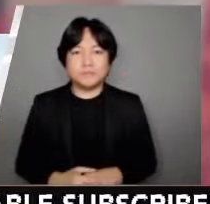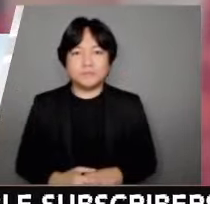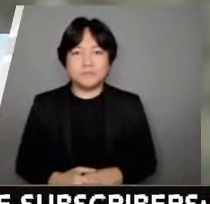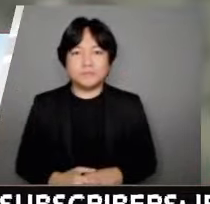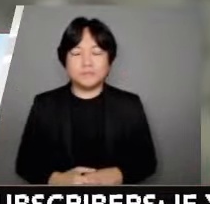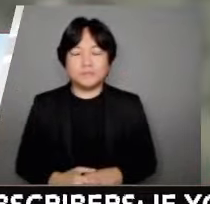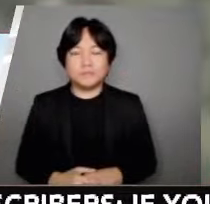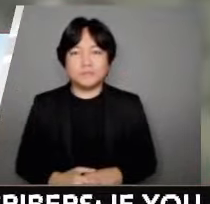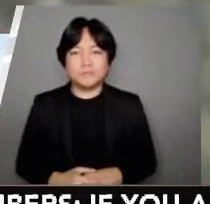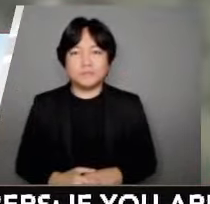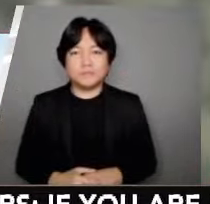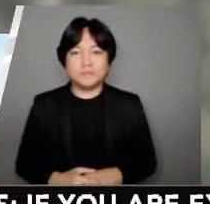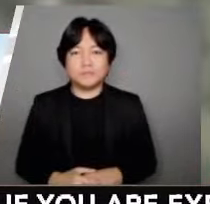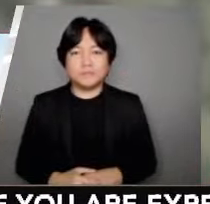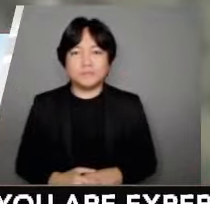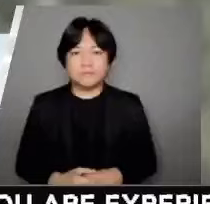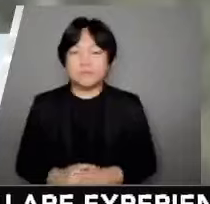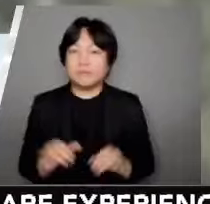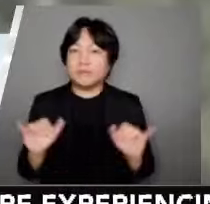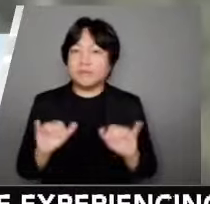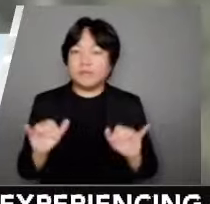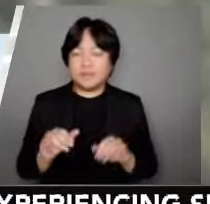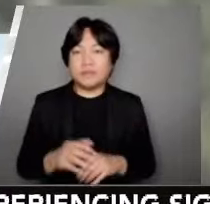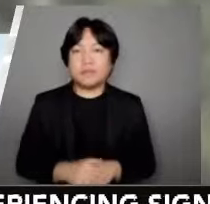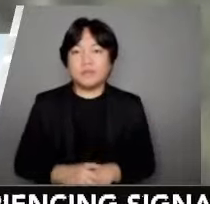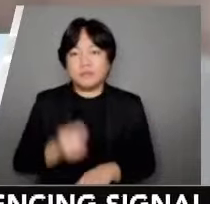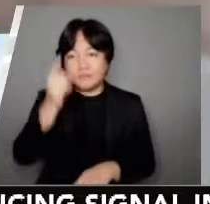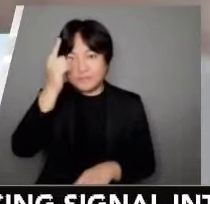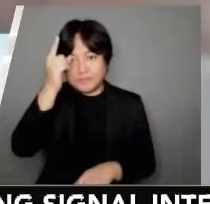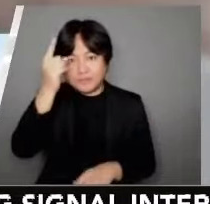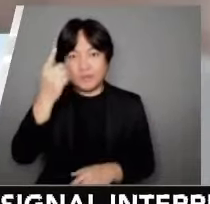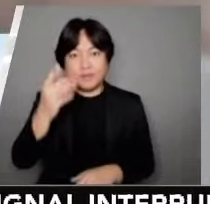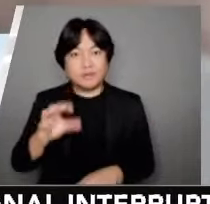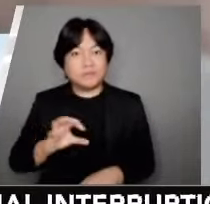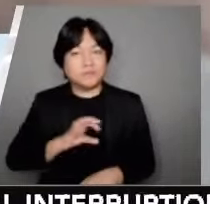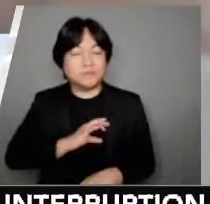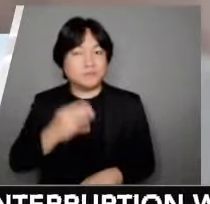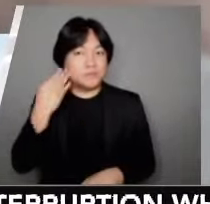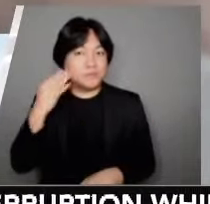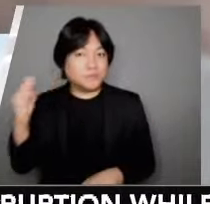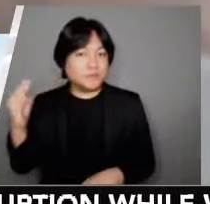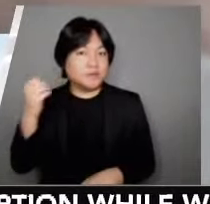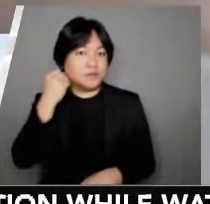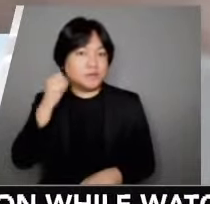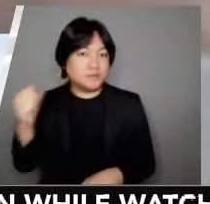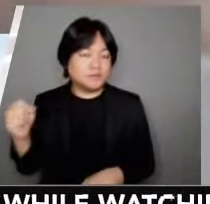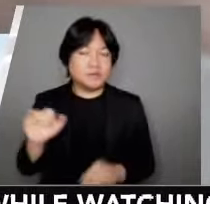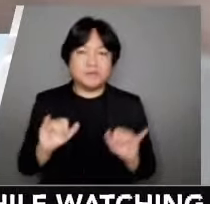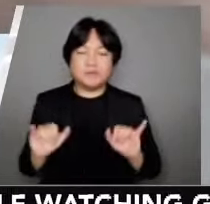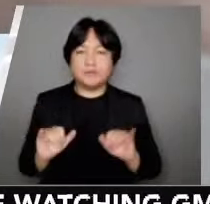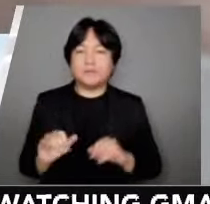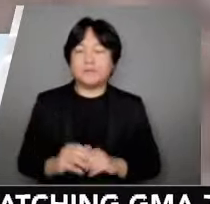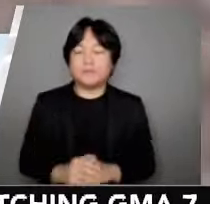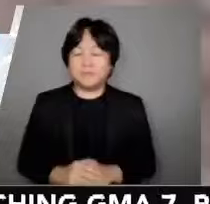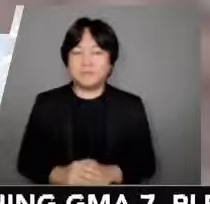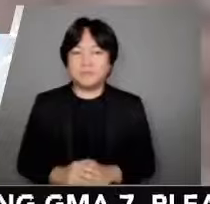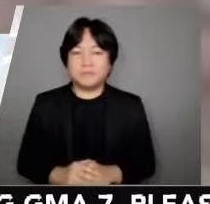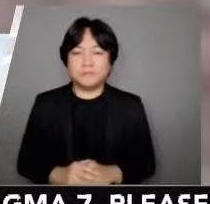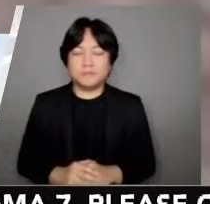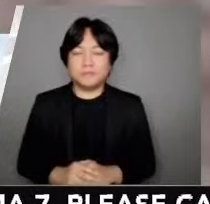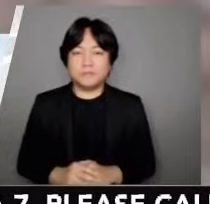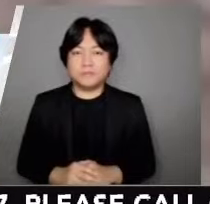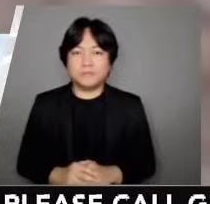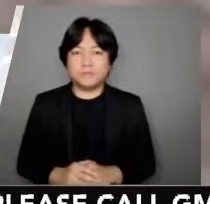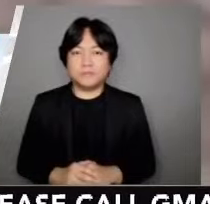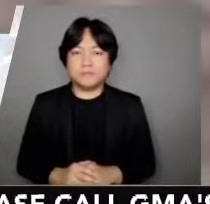Takahashi. At si British diver bronze, silver at Olympic gold medalist na si Tom Daley. Higit